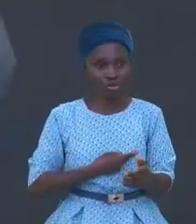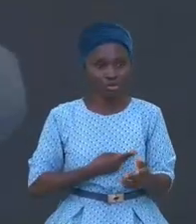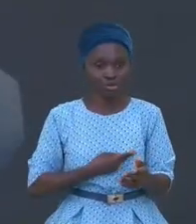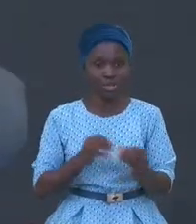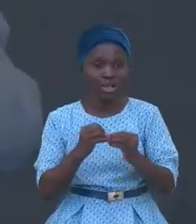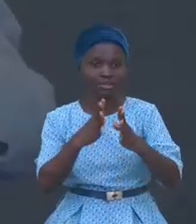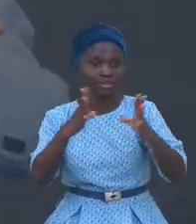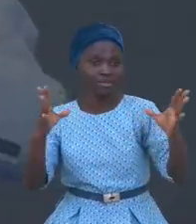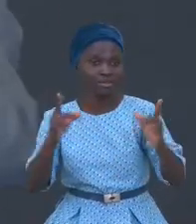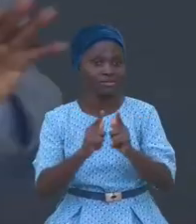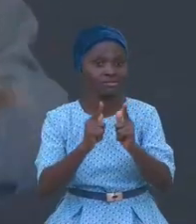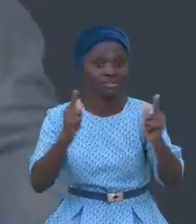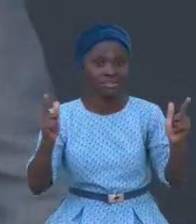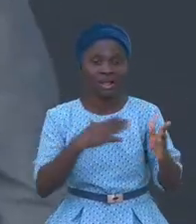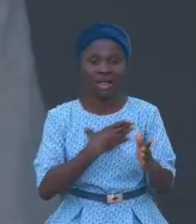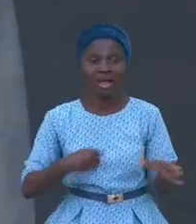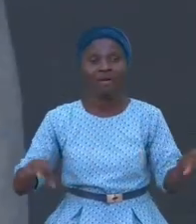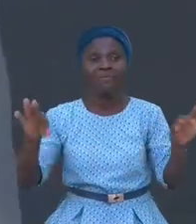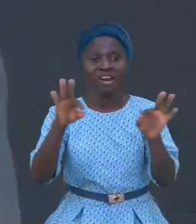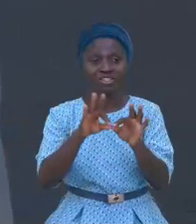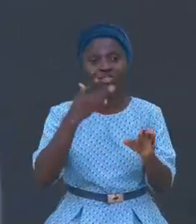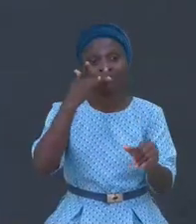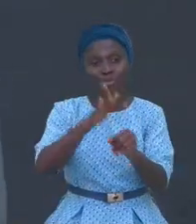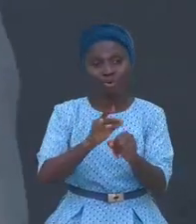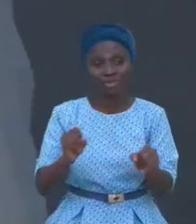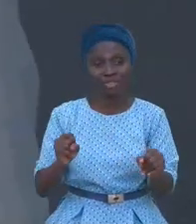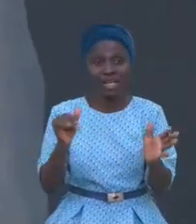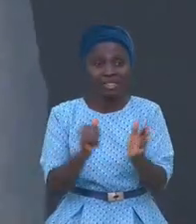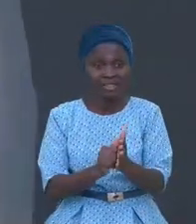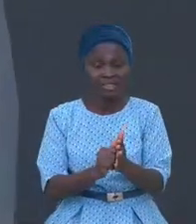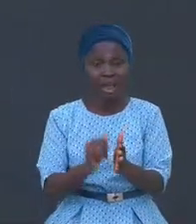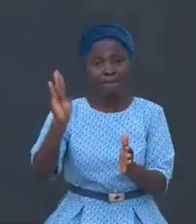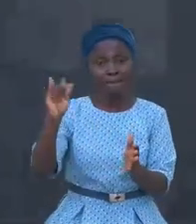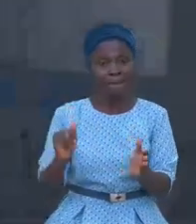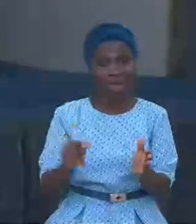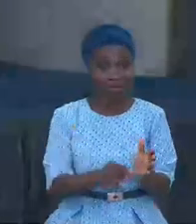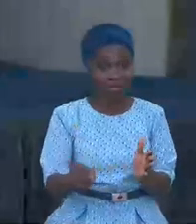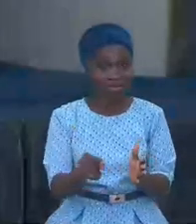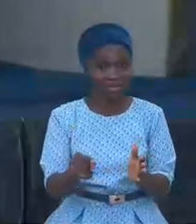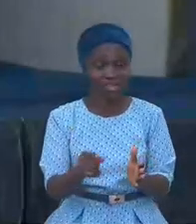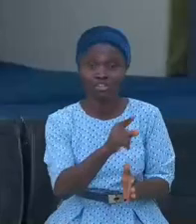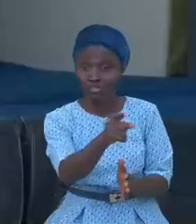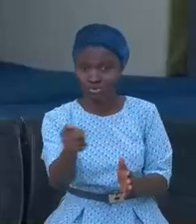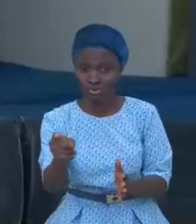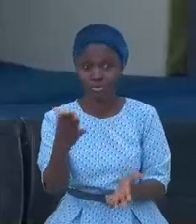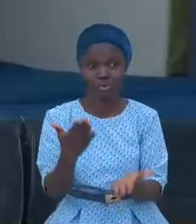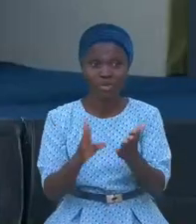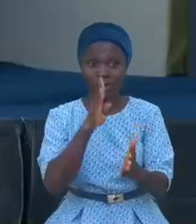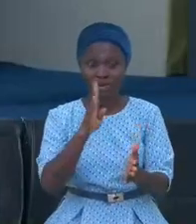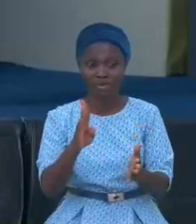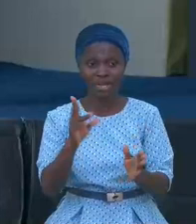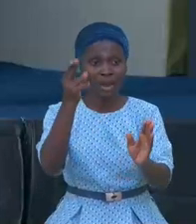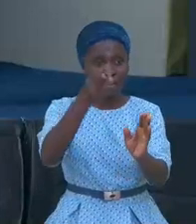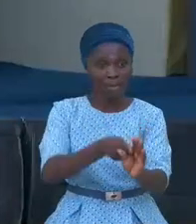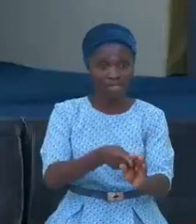grandes et les plus précieuses promesses, afin que par elles vous deveniez